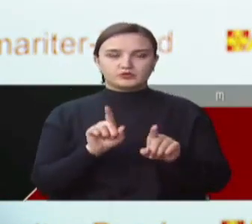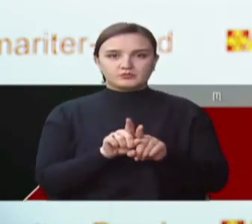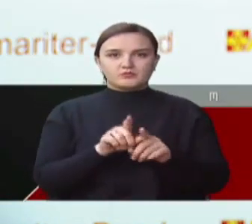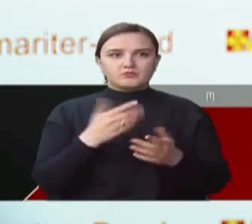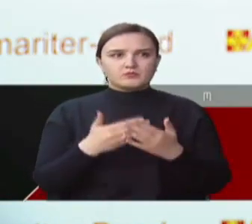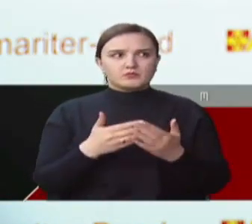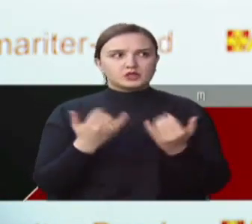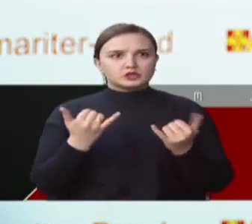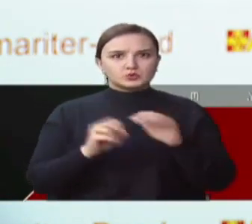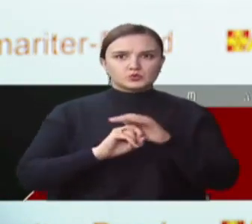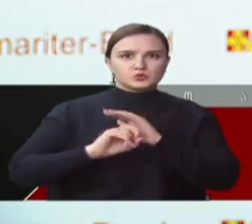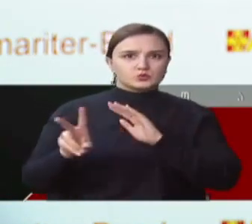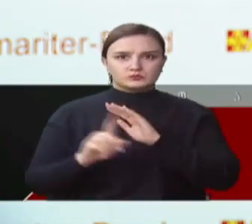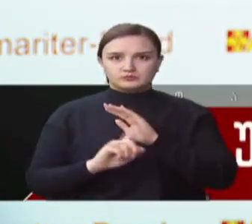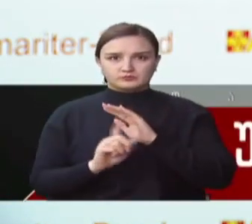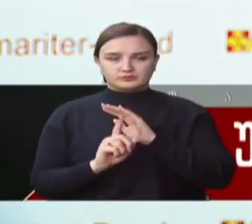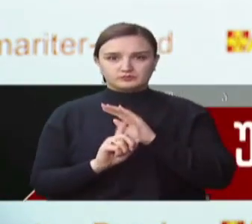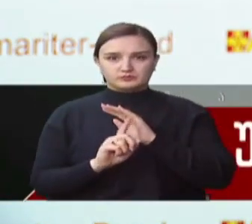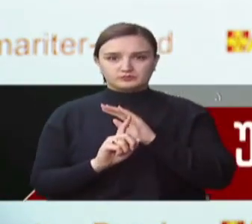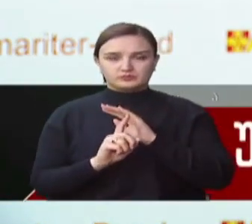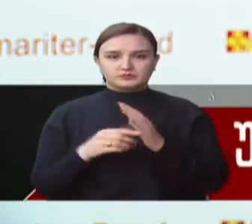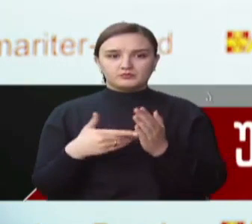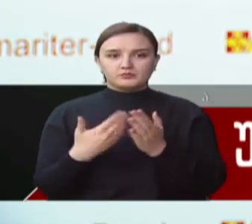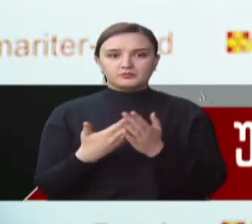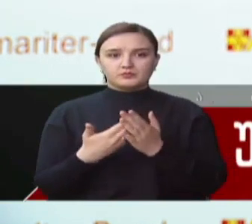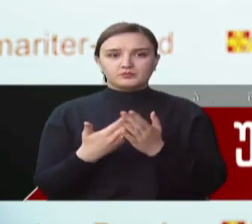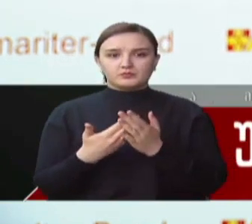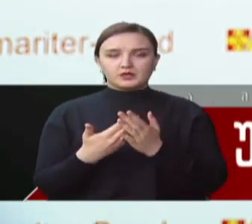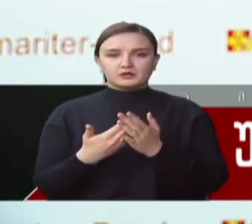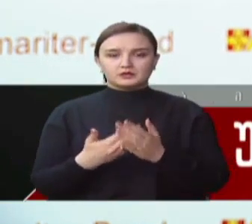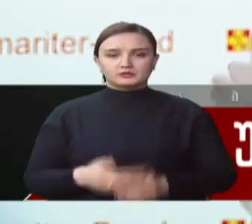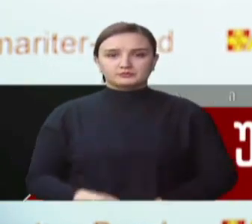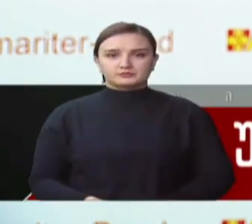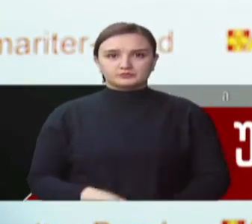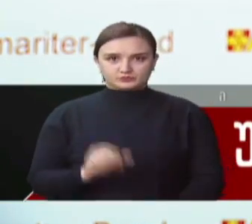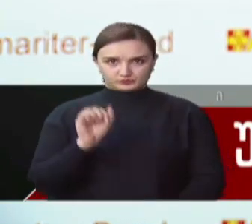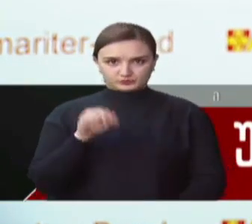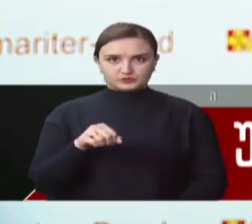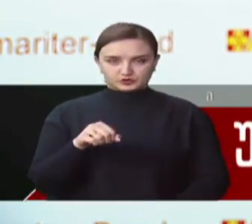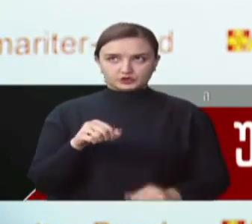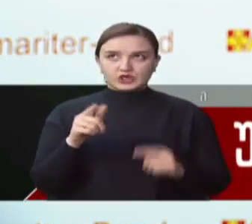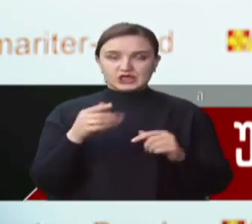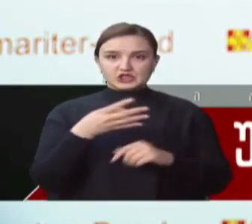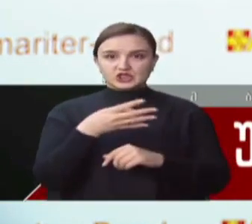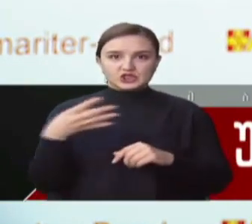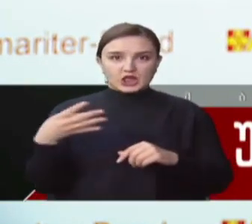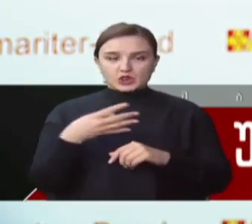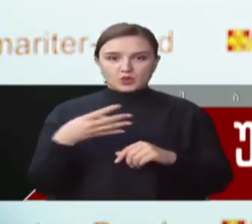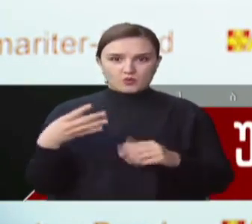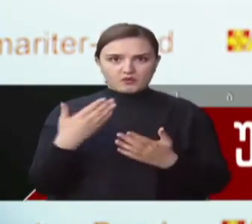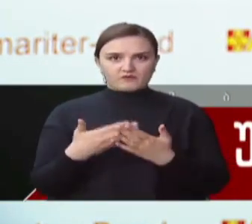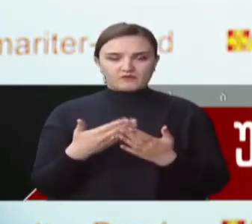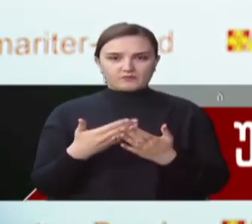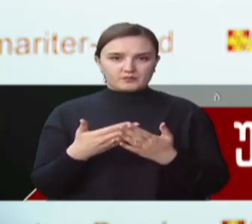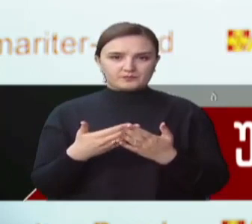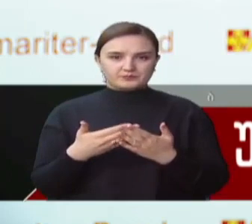და ვიმყოფებით და ისე უნდა გავჩერდეთ მაგალითად არაუსაფრთხო ადგილას, როგორებიც არის შენობების ქვეშ, ძალიან ხშირია ხო ესეთ